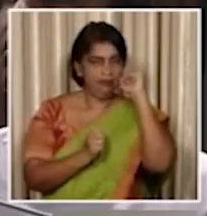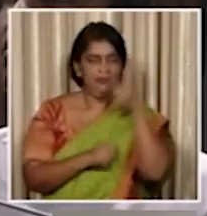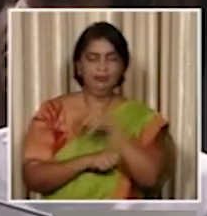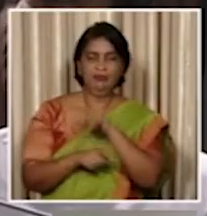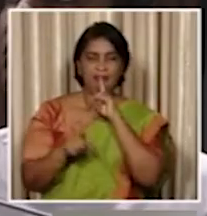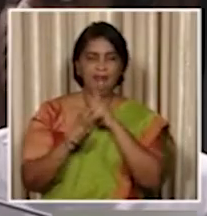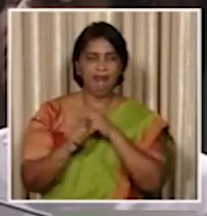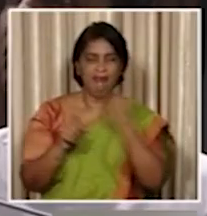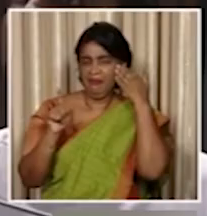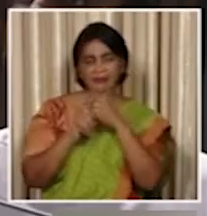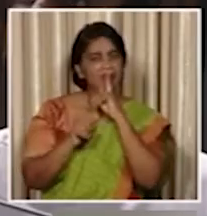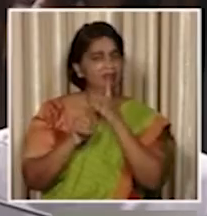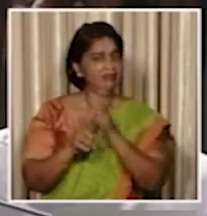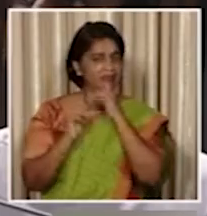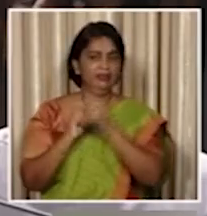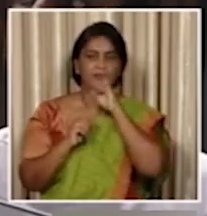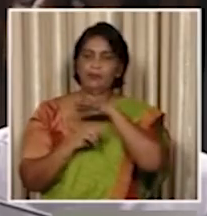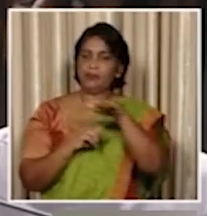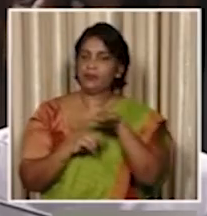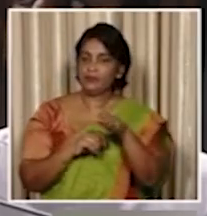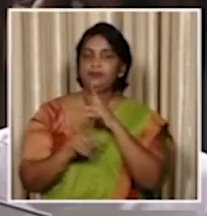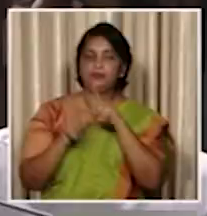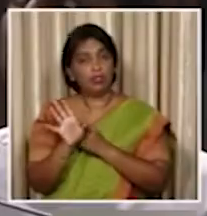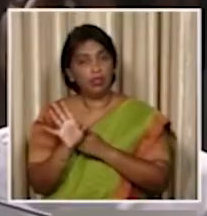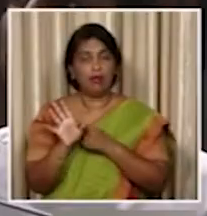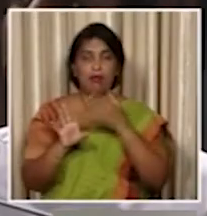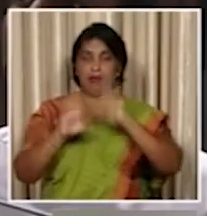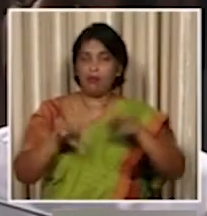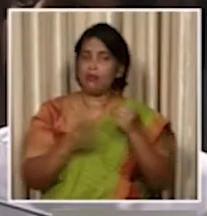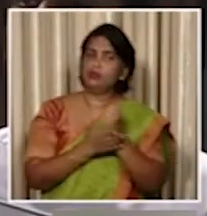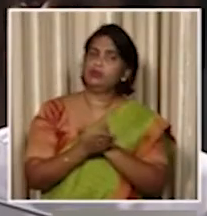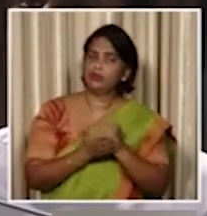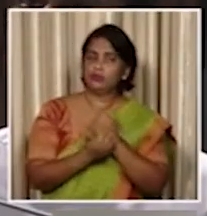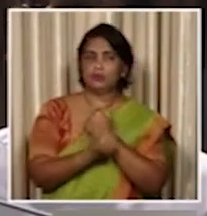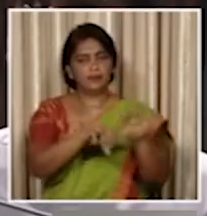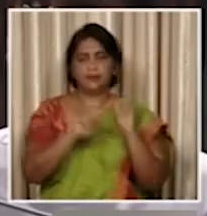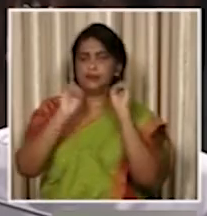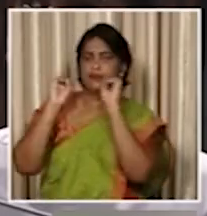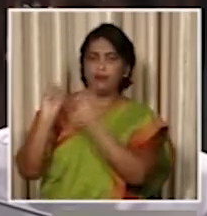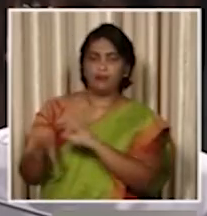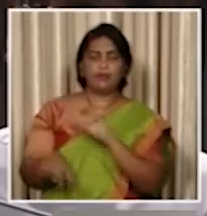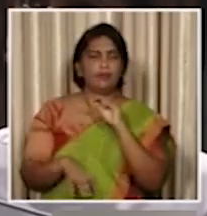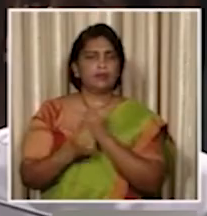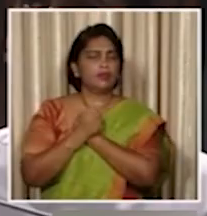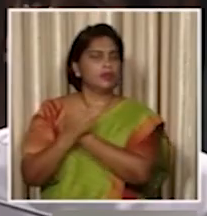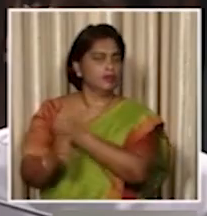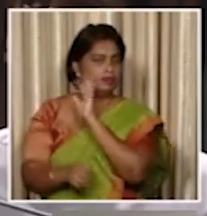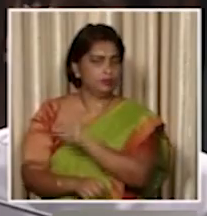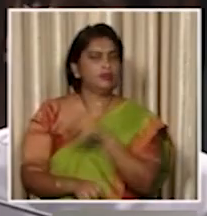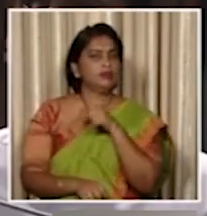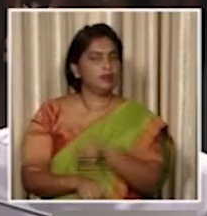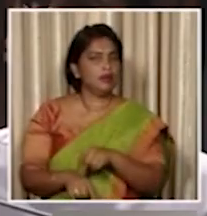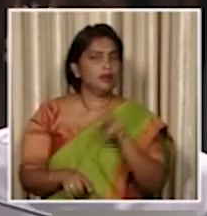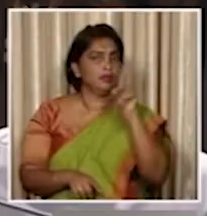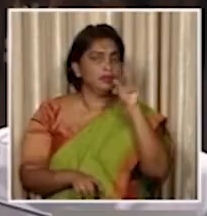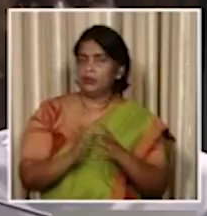මේක දඩමීමා කරගෙන මේ ප්‍රදේශයේ හන්දිවල ඉන්න තරුණ ළමයි සියලු දෙනාම පොලිසිය රන් ගිහිල්ලා 54 ගහලා ඇතුළට දානවා. දැන් මේ වෙද්දි